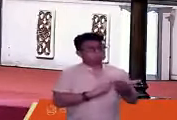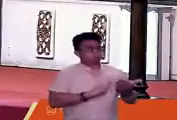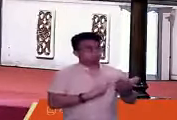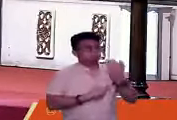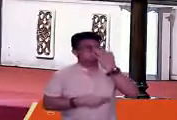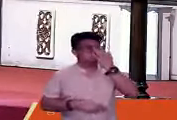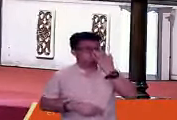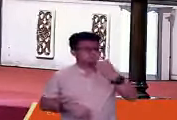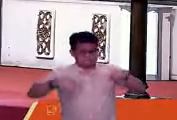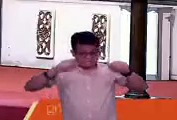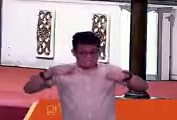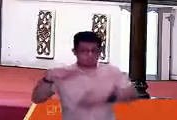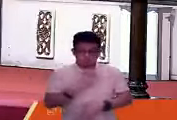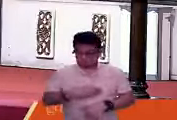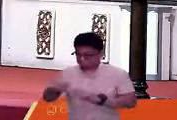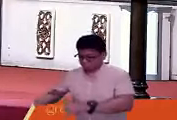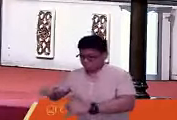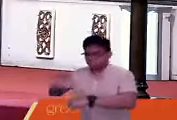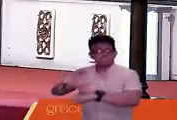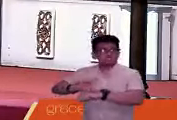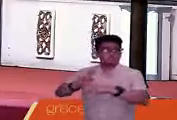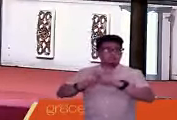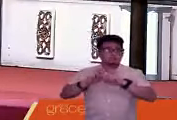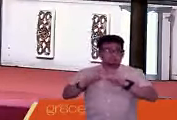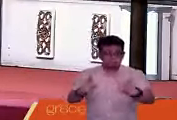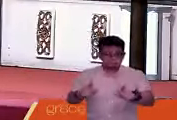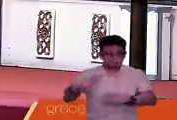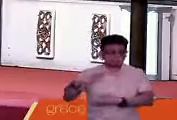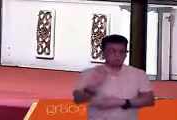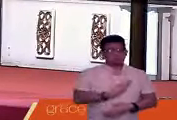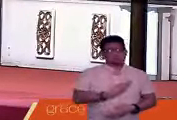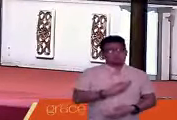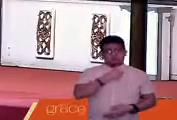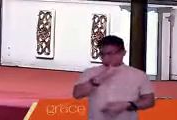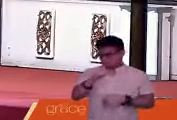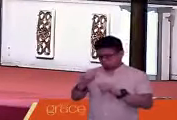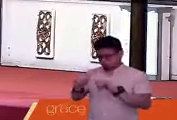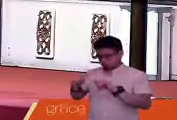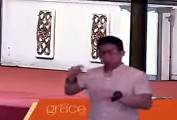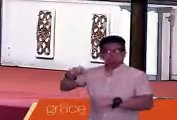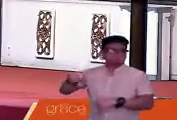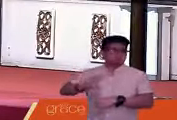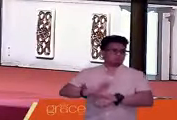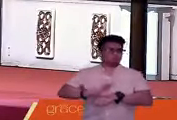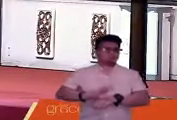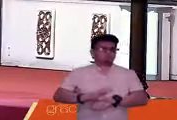Eh, naala ka diha, pero wala diha. Ang imong panghuna-huna ba?